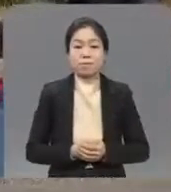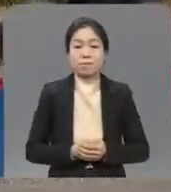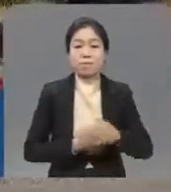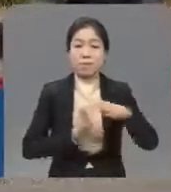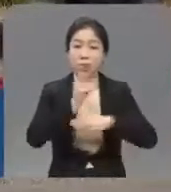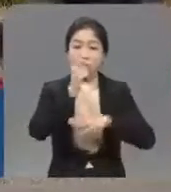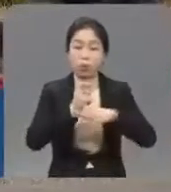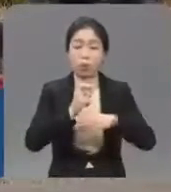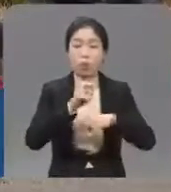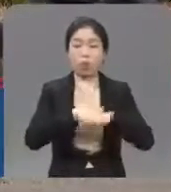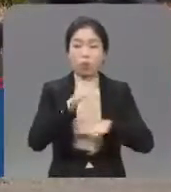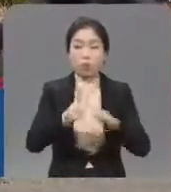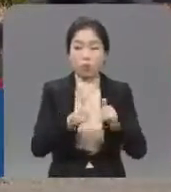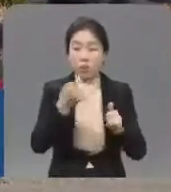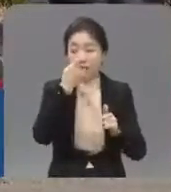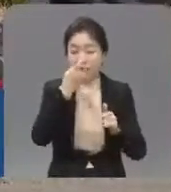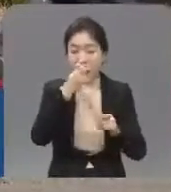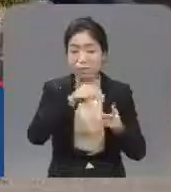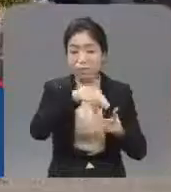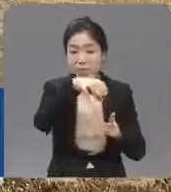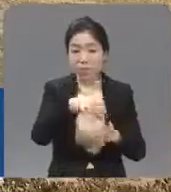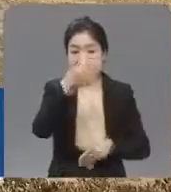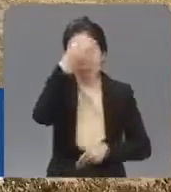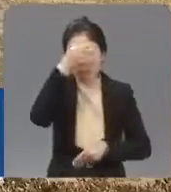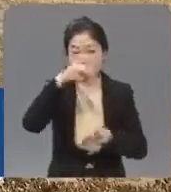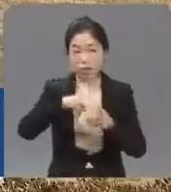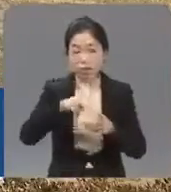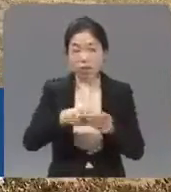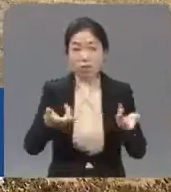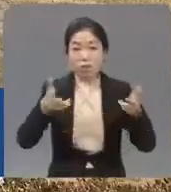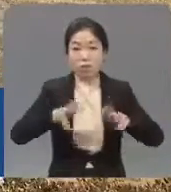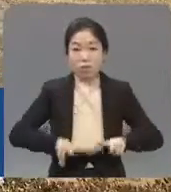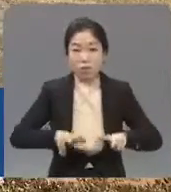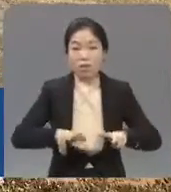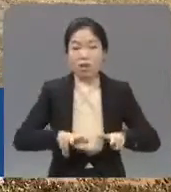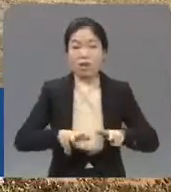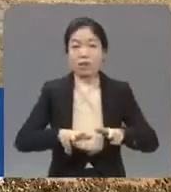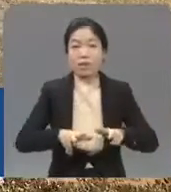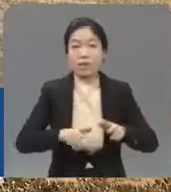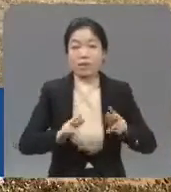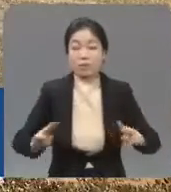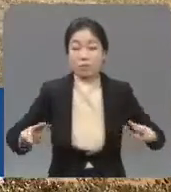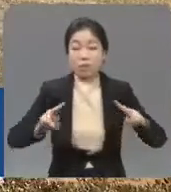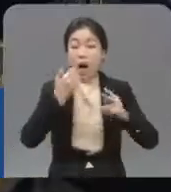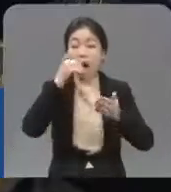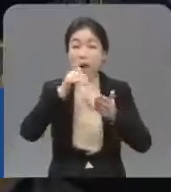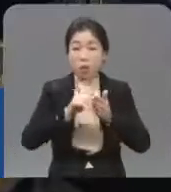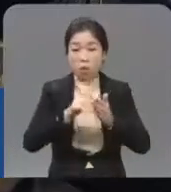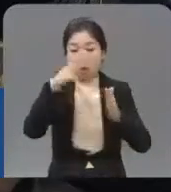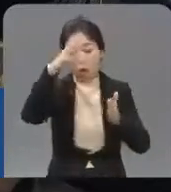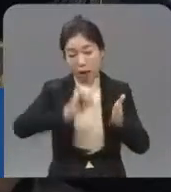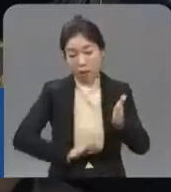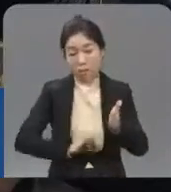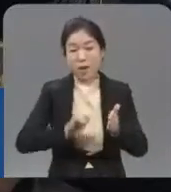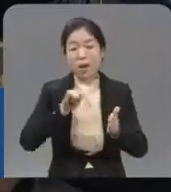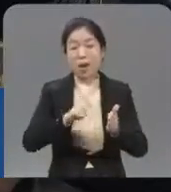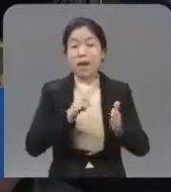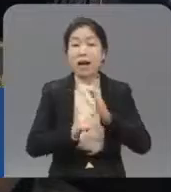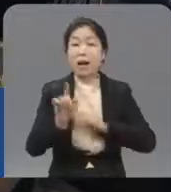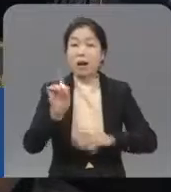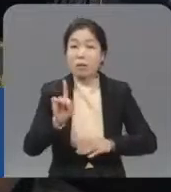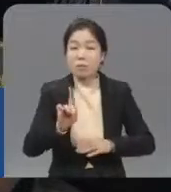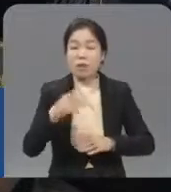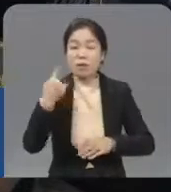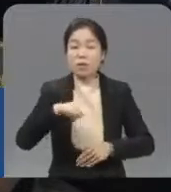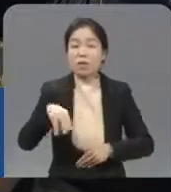고흥군 농업인 학습센터가 농업기술센터 치유공원에서 상징탑 제막식을 개최했습니다. 이 상징탑은 1,300여